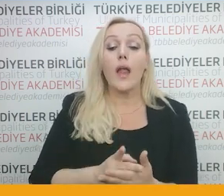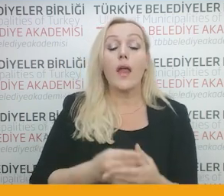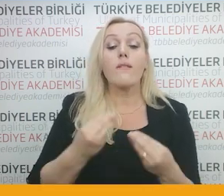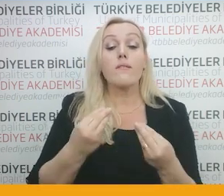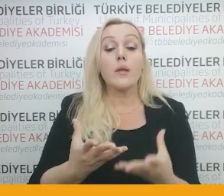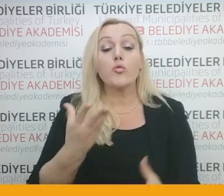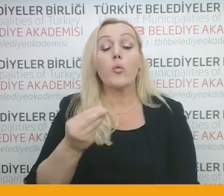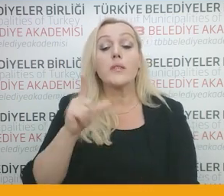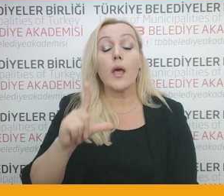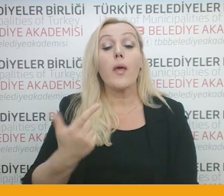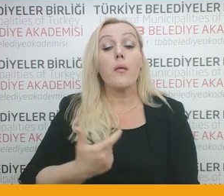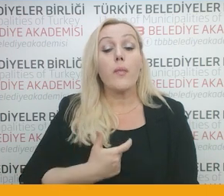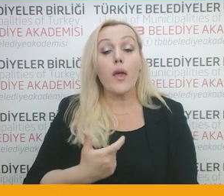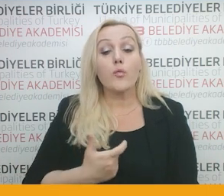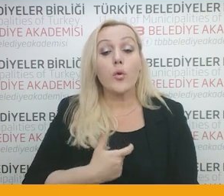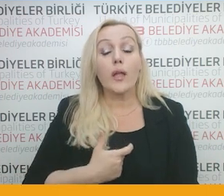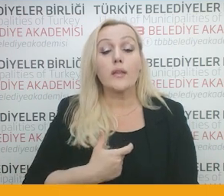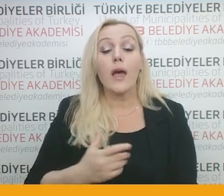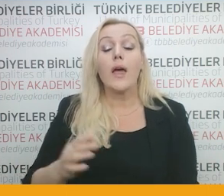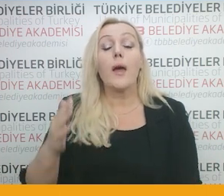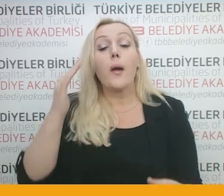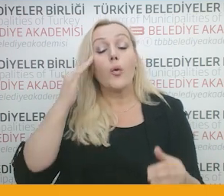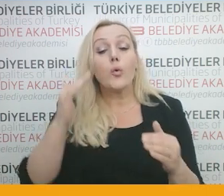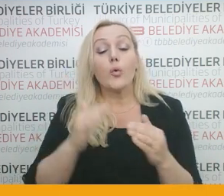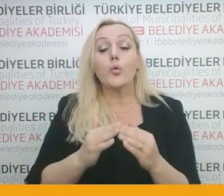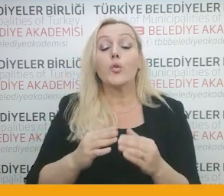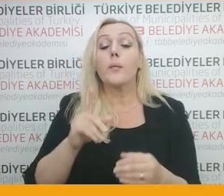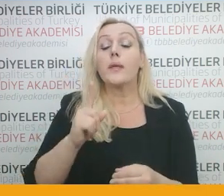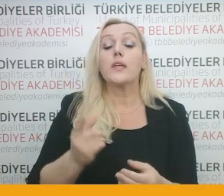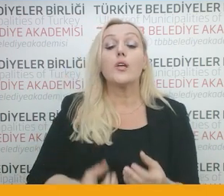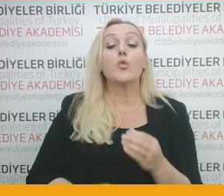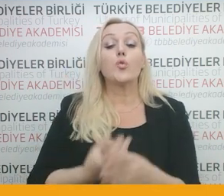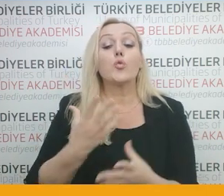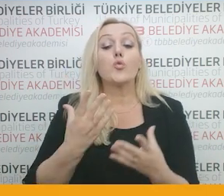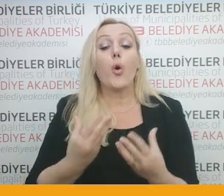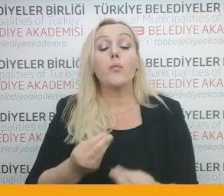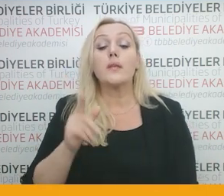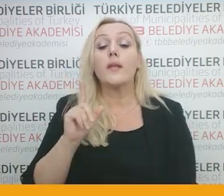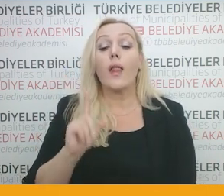lazım ve mevzuattan kaynaklanan bir kuruluş öngörülmesi gerekiyor.